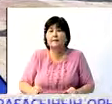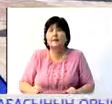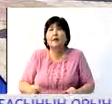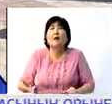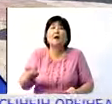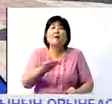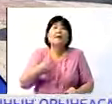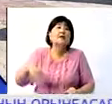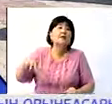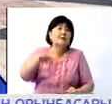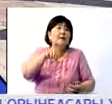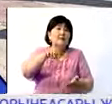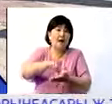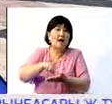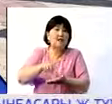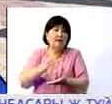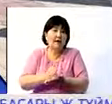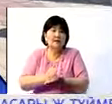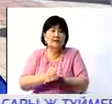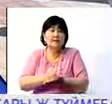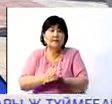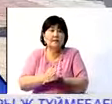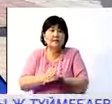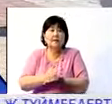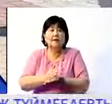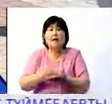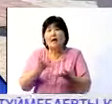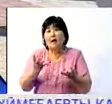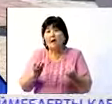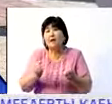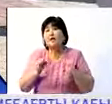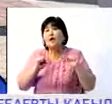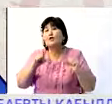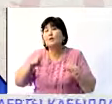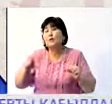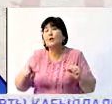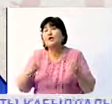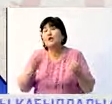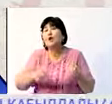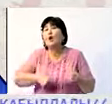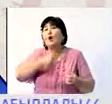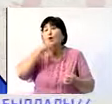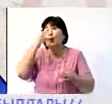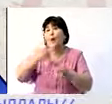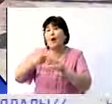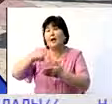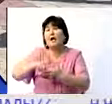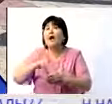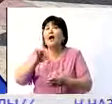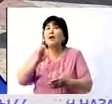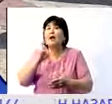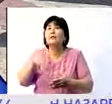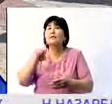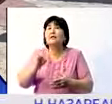Біз бәріміз қатысып отырмыз. Әне де спортшылар, әне де үлкен ағалар да болды. Рәміздерімізді